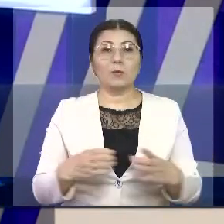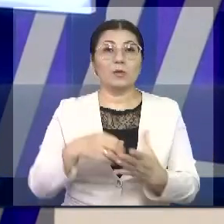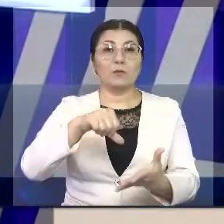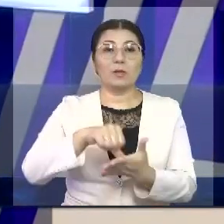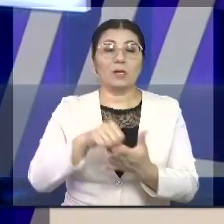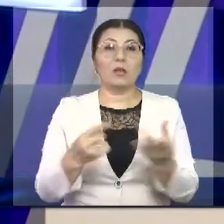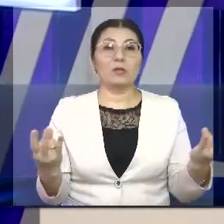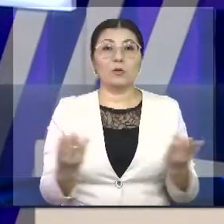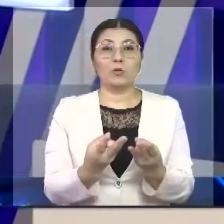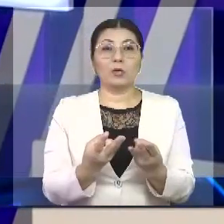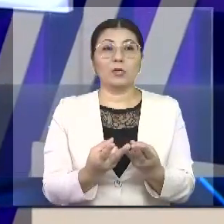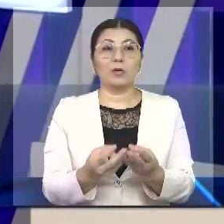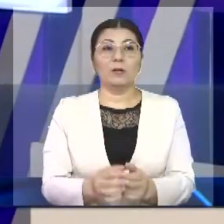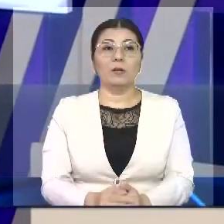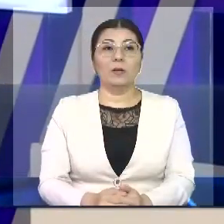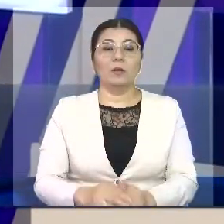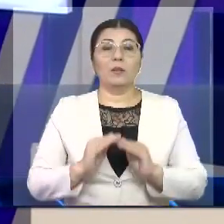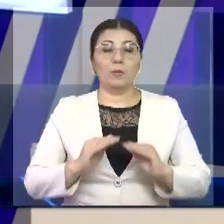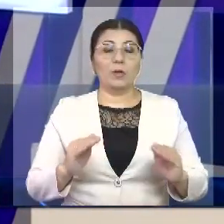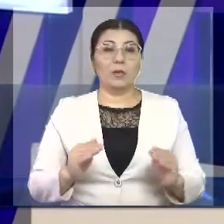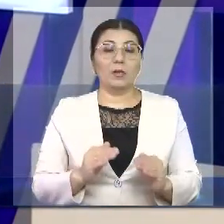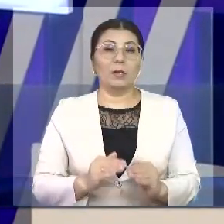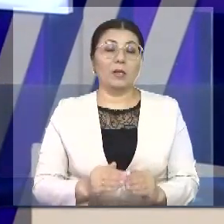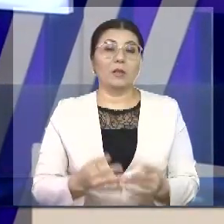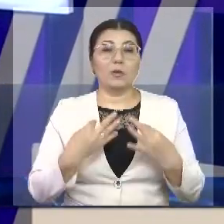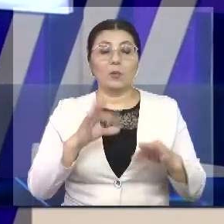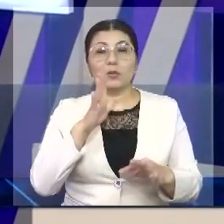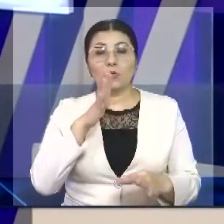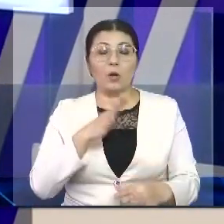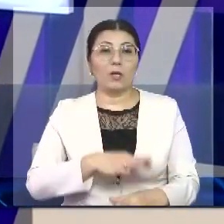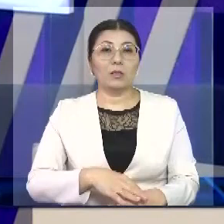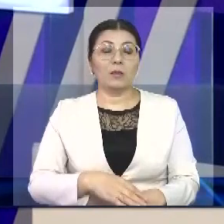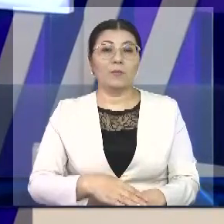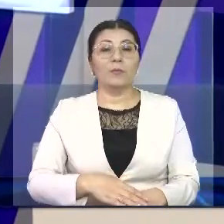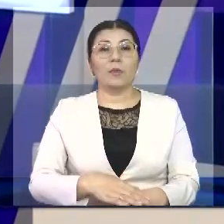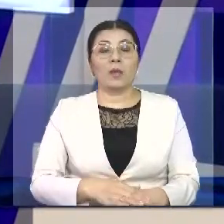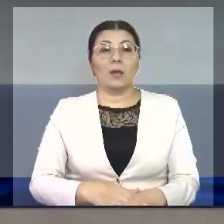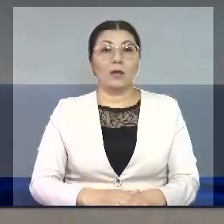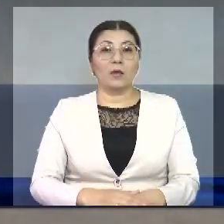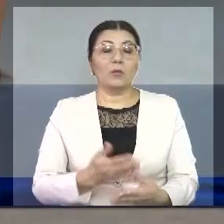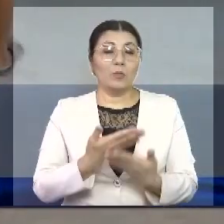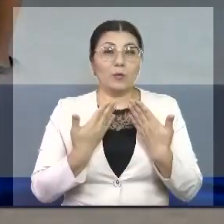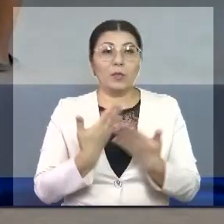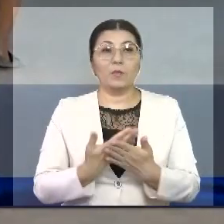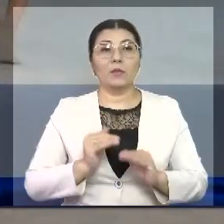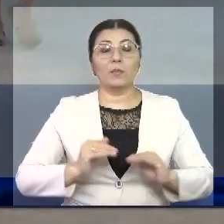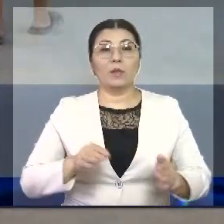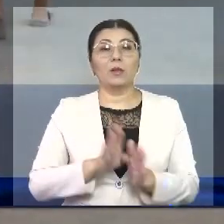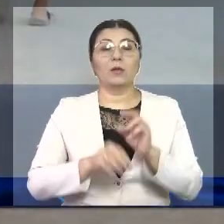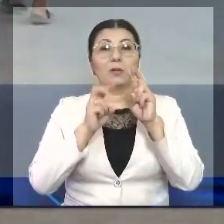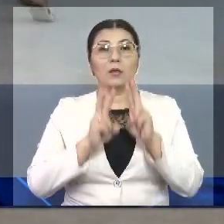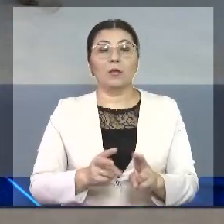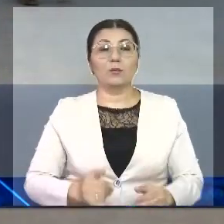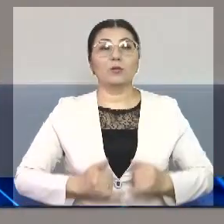қатыстыру керектігін, сол кезде балалардың бос уақыты болмайды деп айтқым келеді. Жалпы балалардың қауіпсіздігі